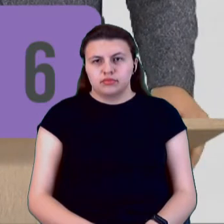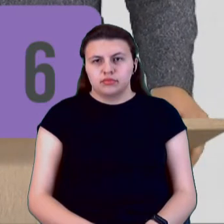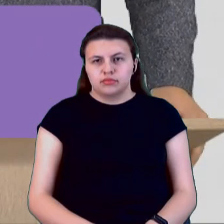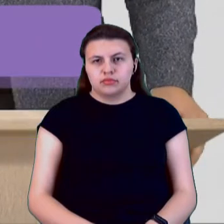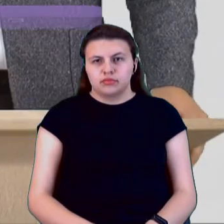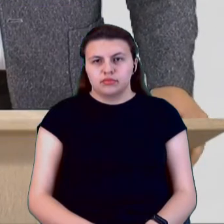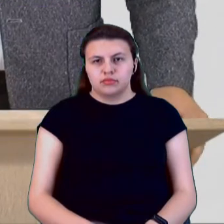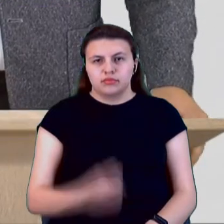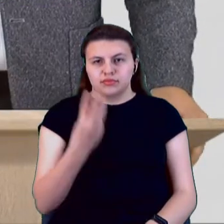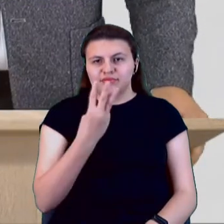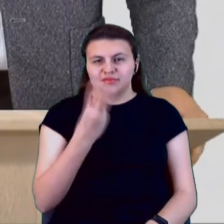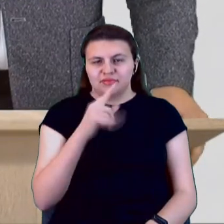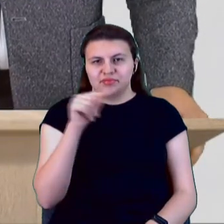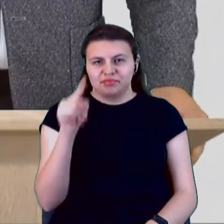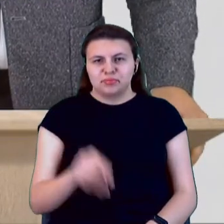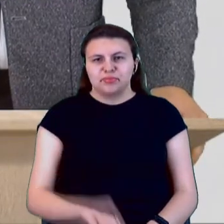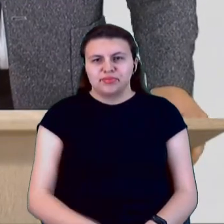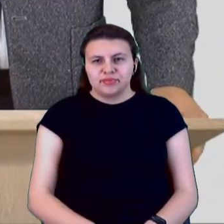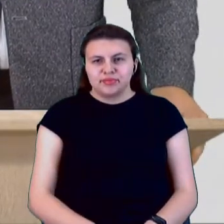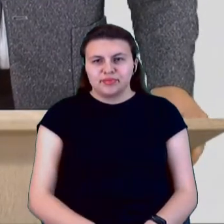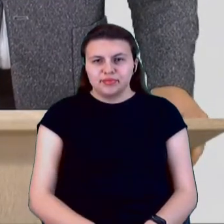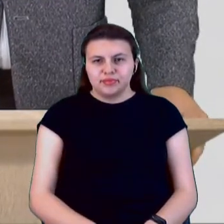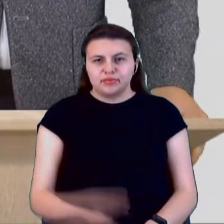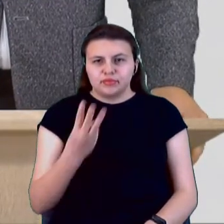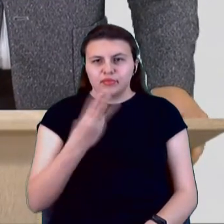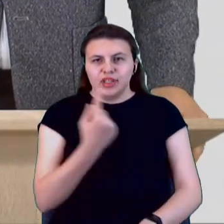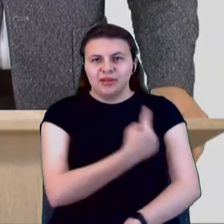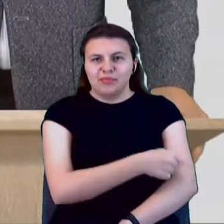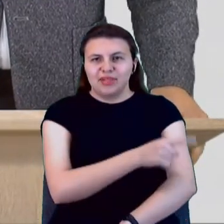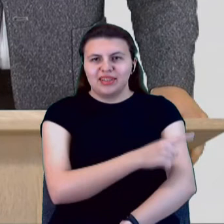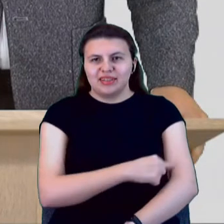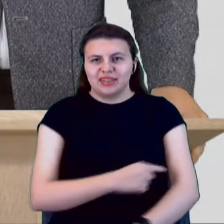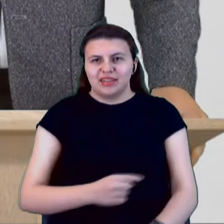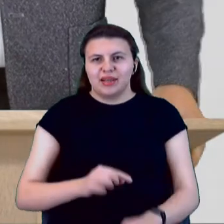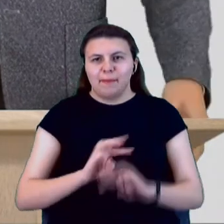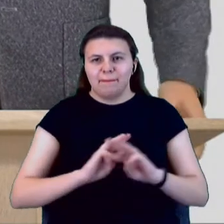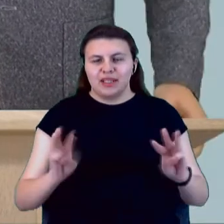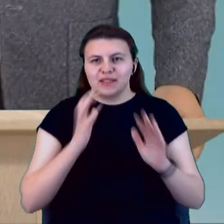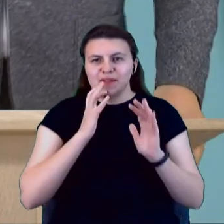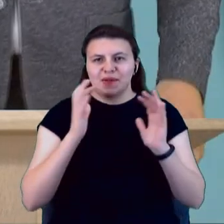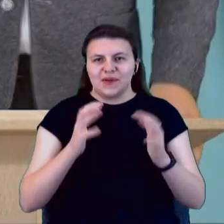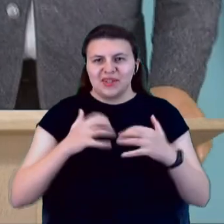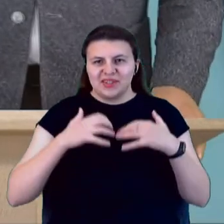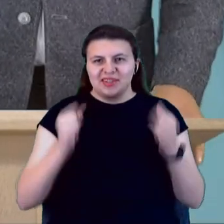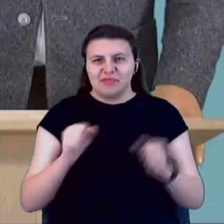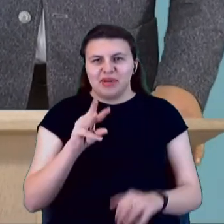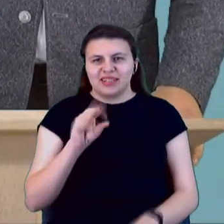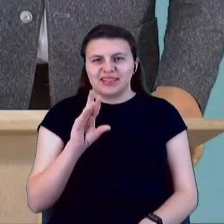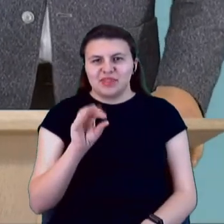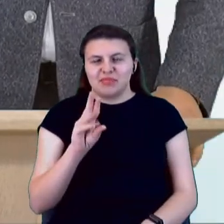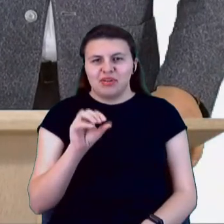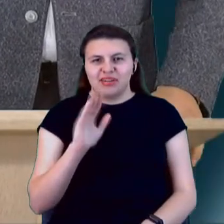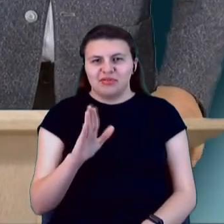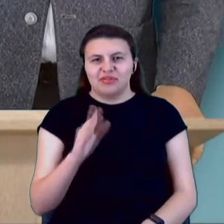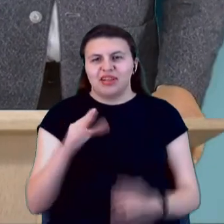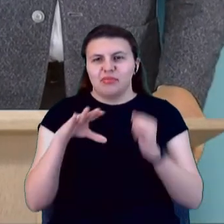Номер 3. Третій виклик – це медицина. Міністр охорони здоров'я України Максим Степанов наприкінці